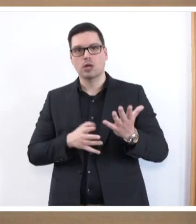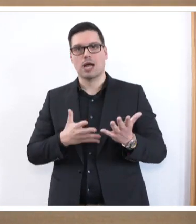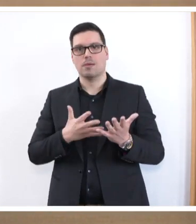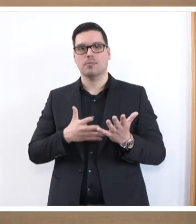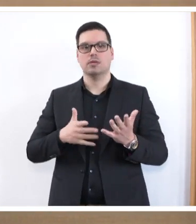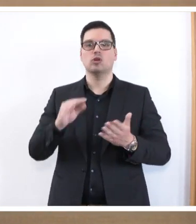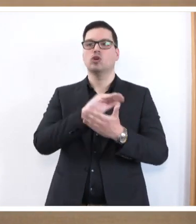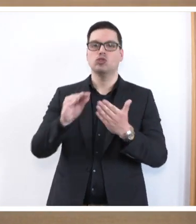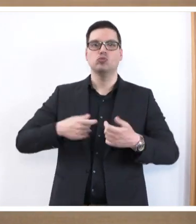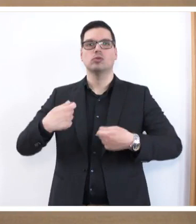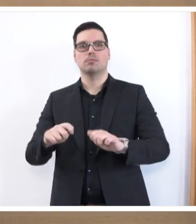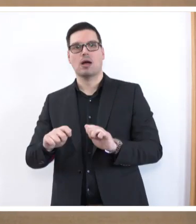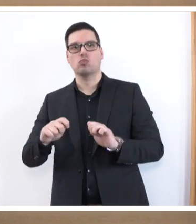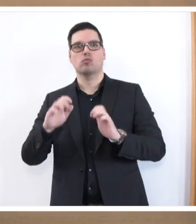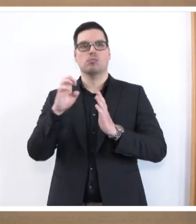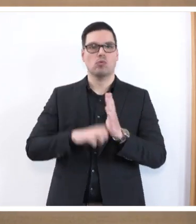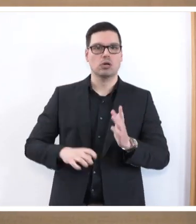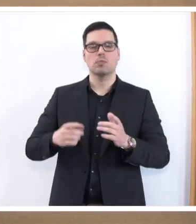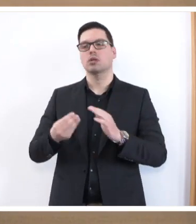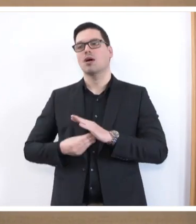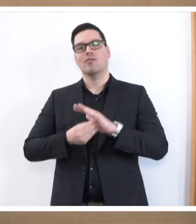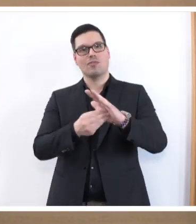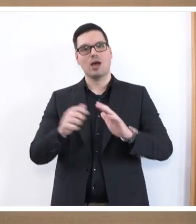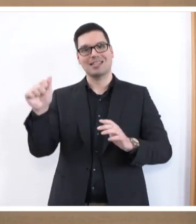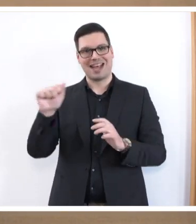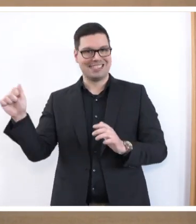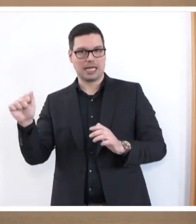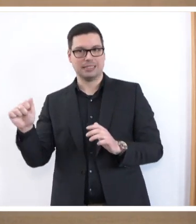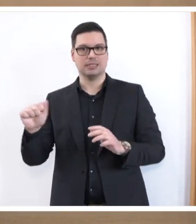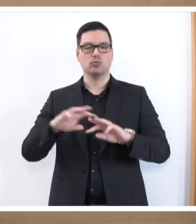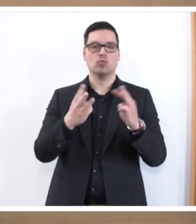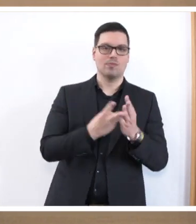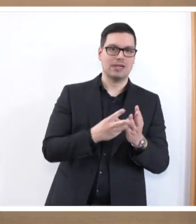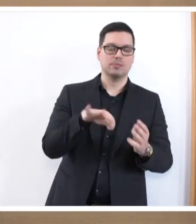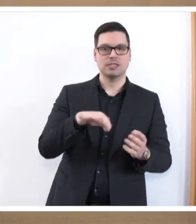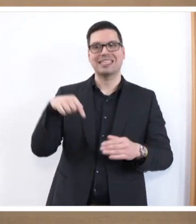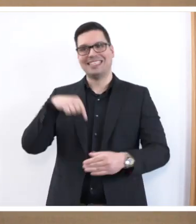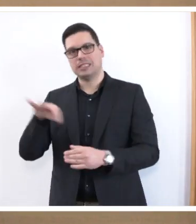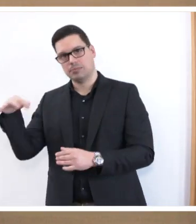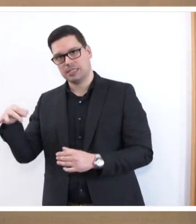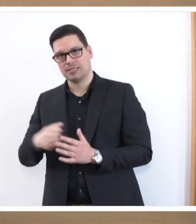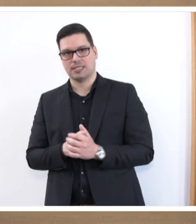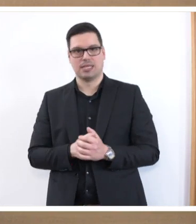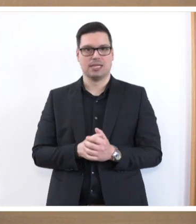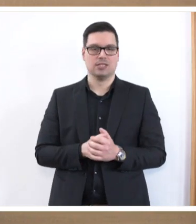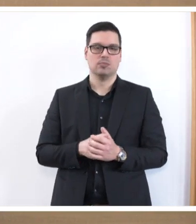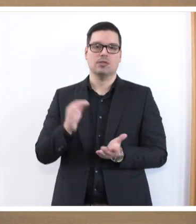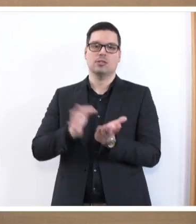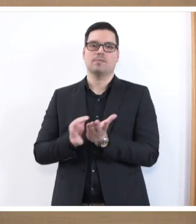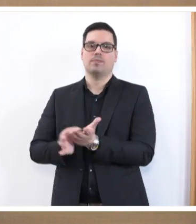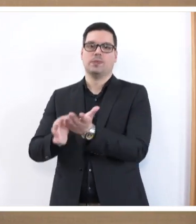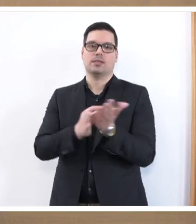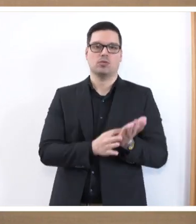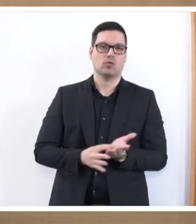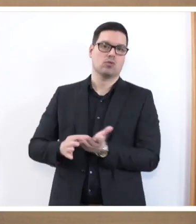das Schulbauprogramm oder auch die Förderallianz zwischen dem Umweltministerium und dem Innenministerium bei der kommunalen